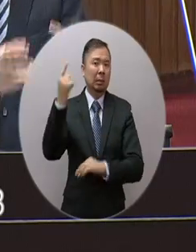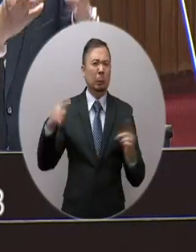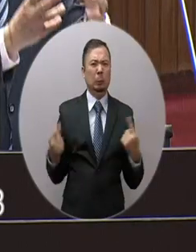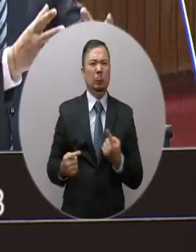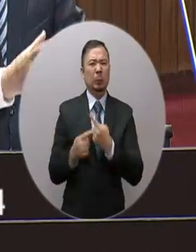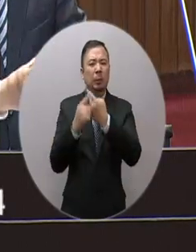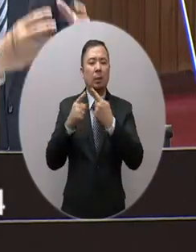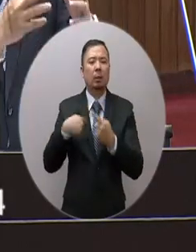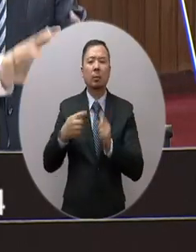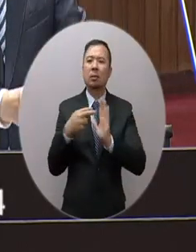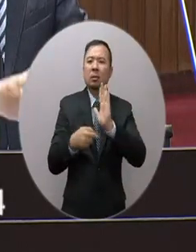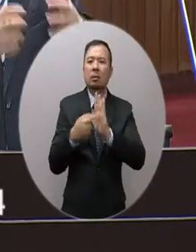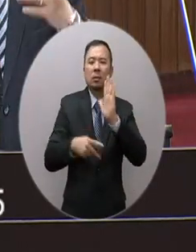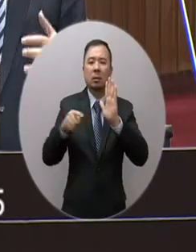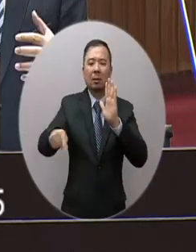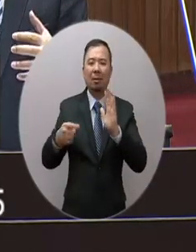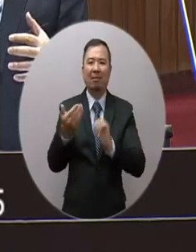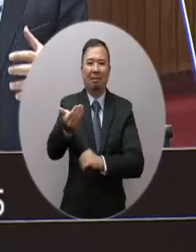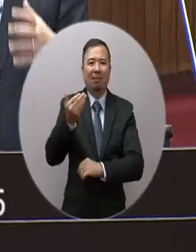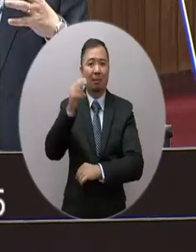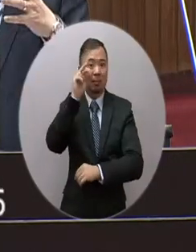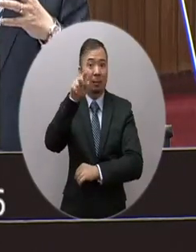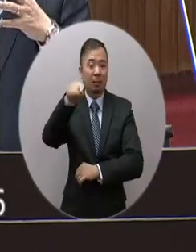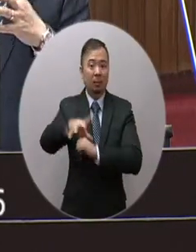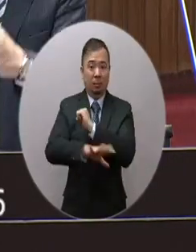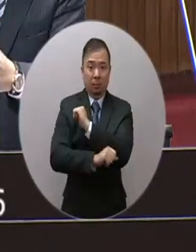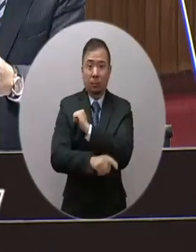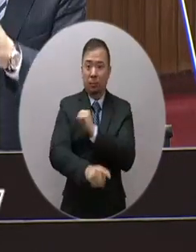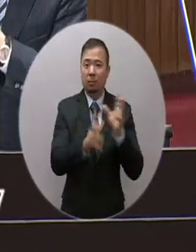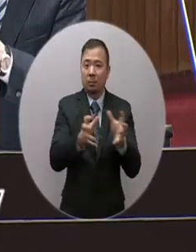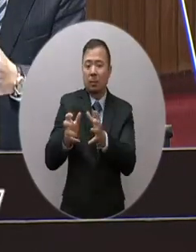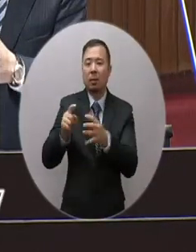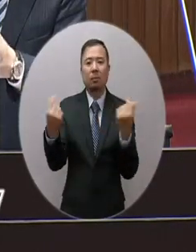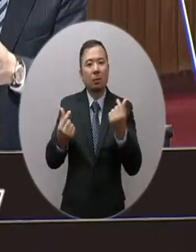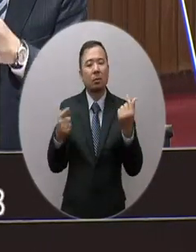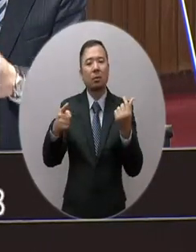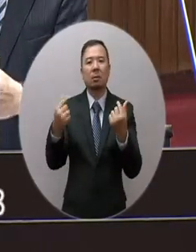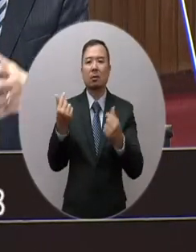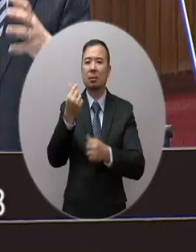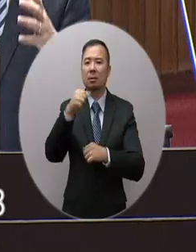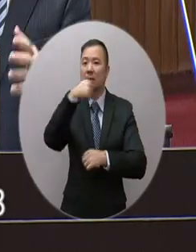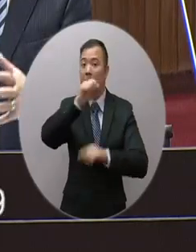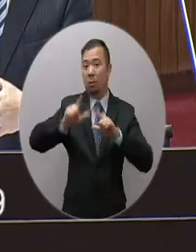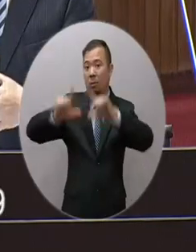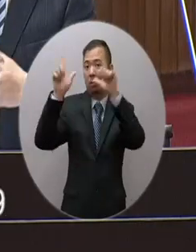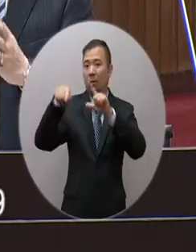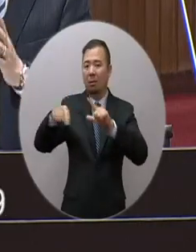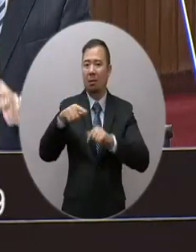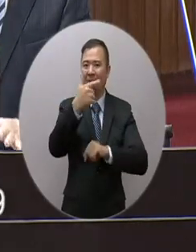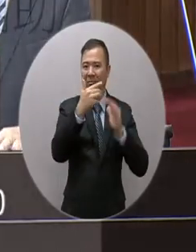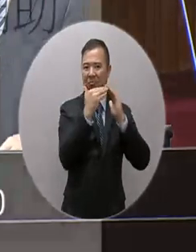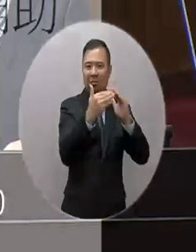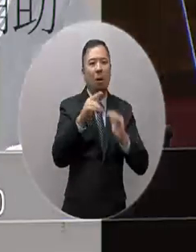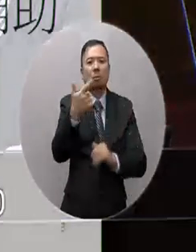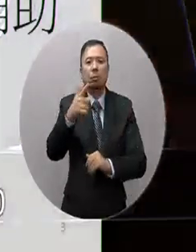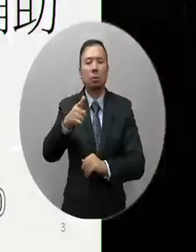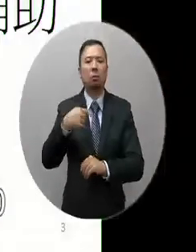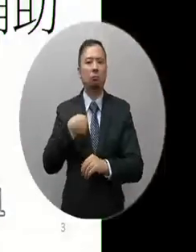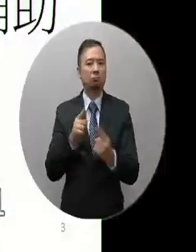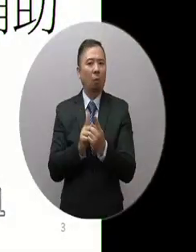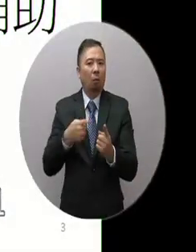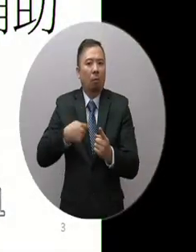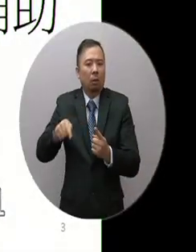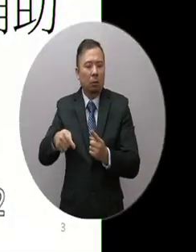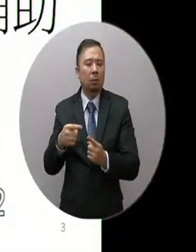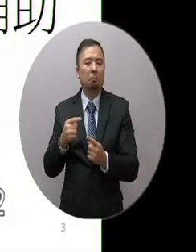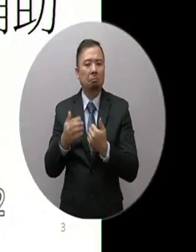我说前瞻基础建设，特别是对我们这样台东非六都的都市，其实是对我们的基础建设非常大的帮助的。